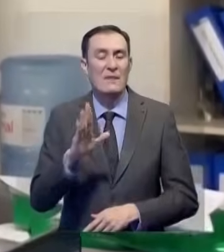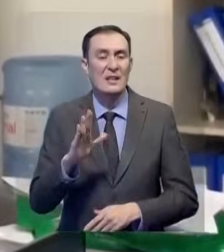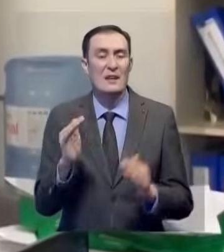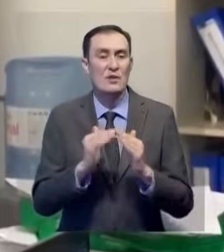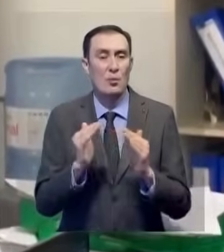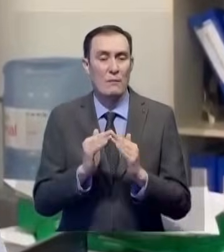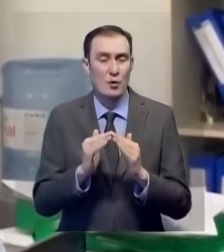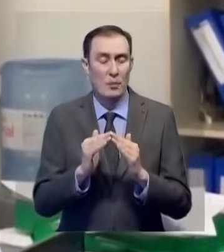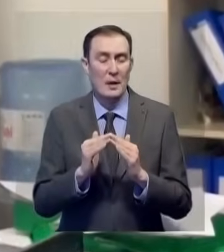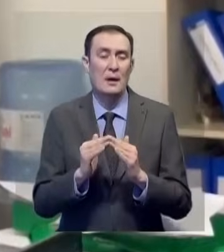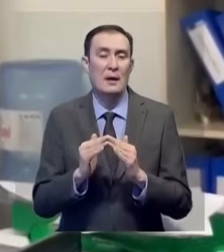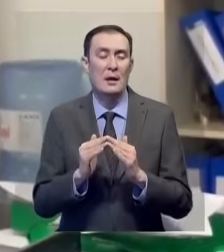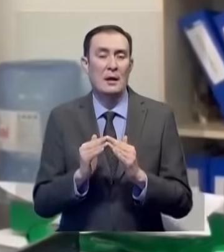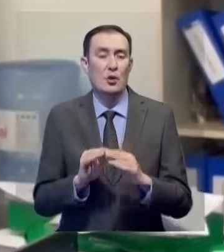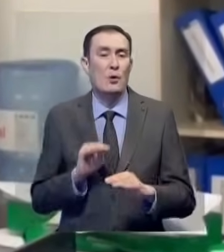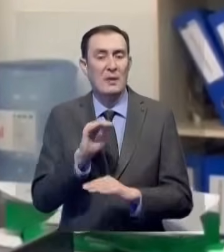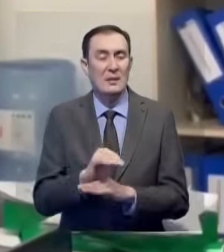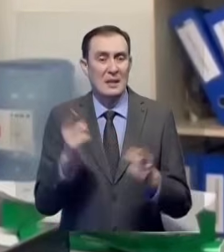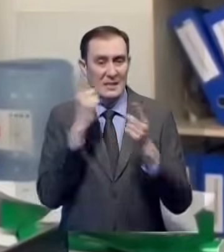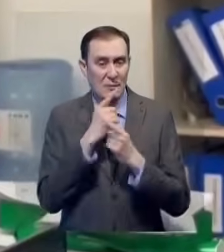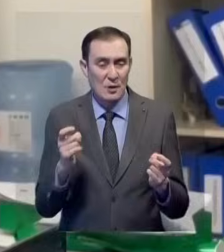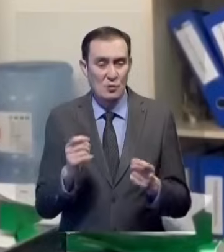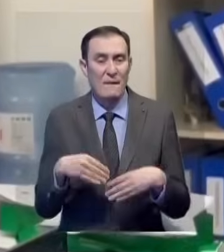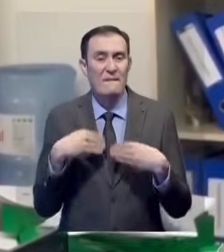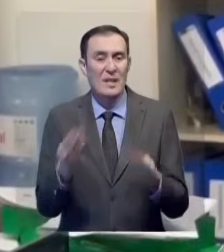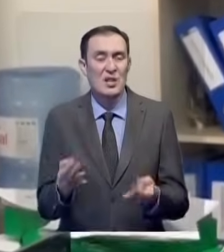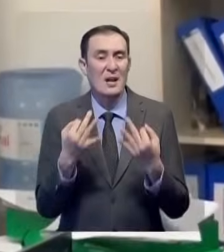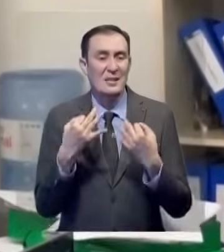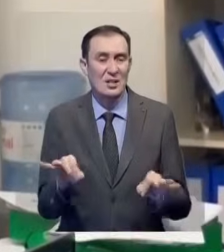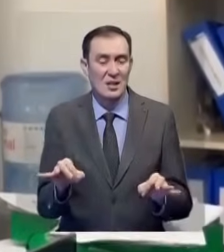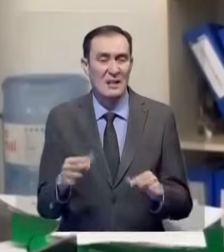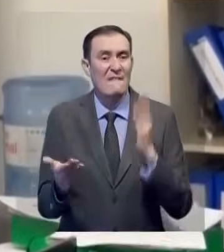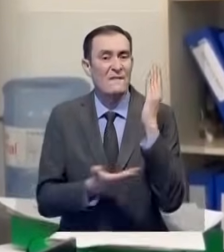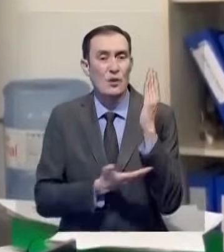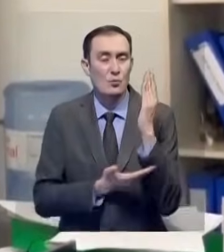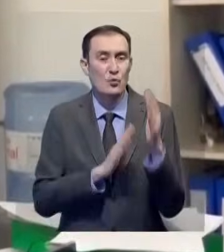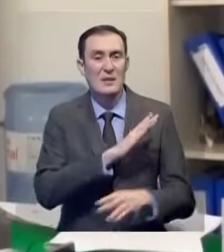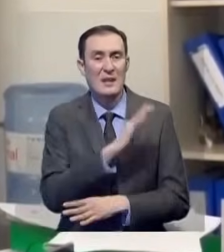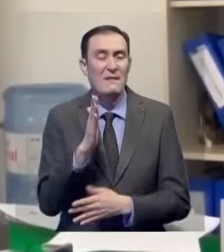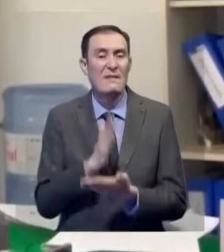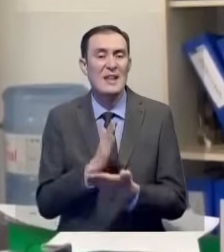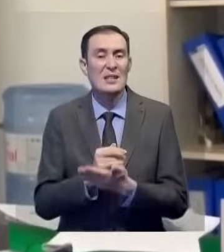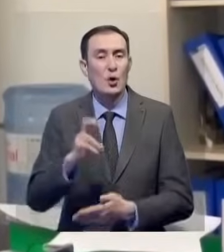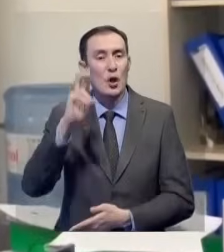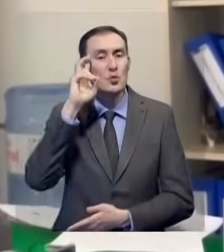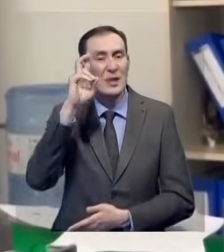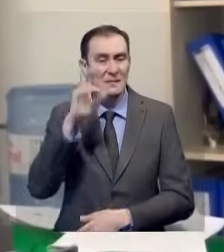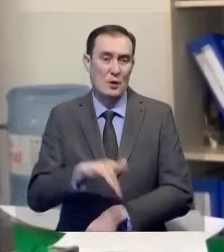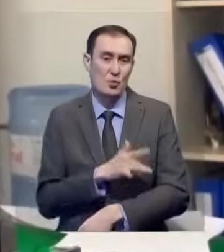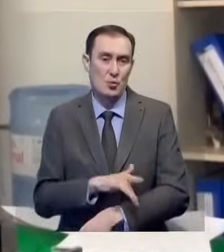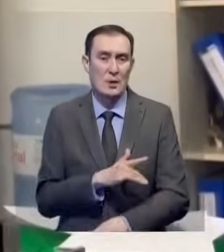дома. Дополнительно сообщаем, что выдача разрешения на вырубку деревьев является государственной услугой.